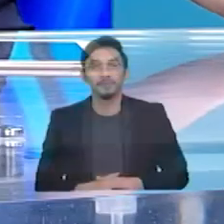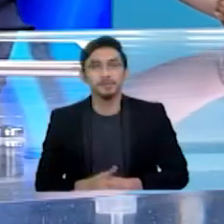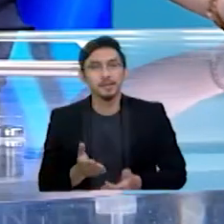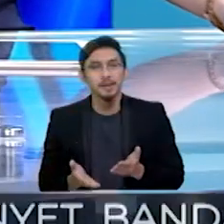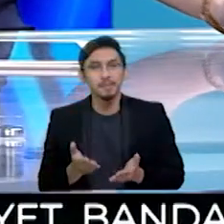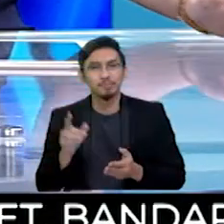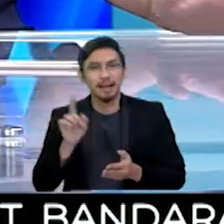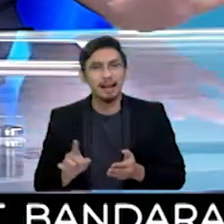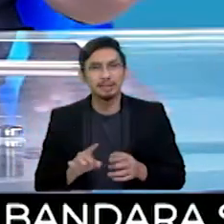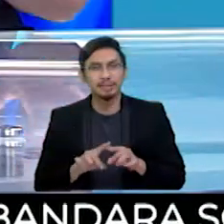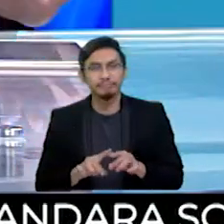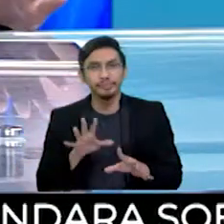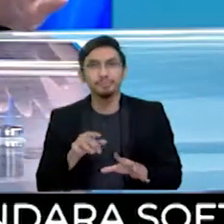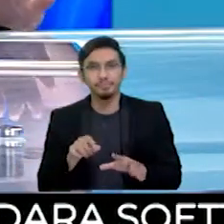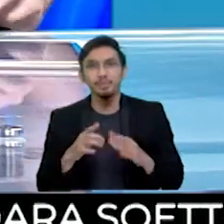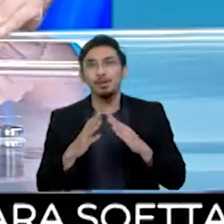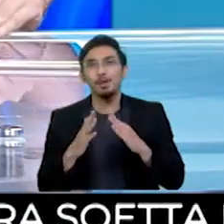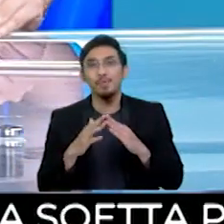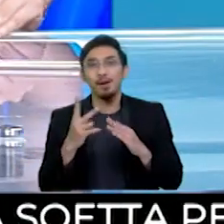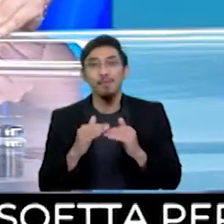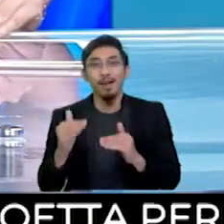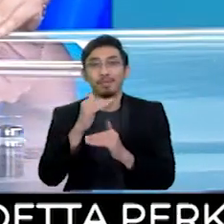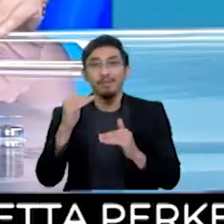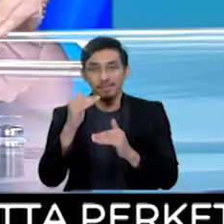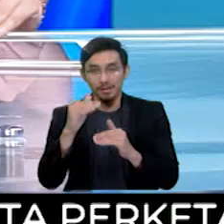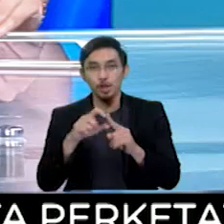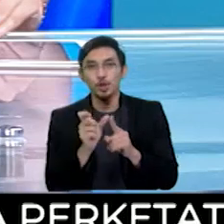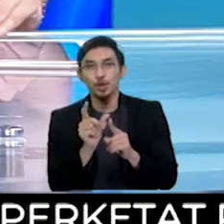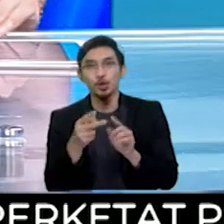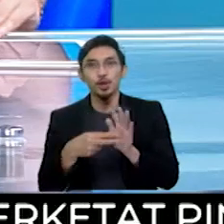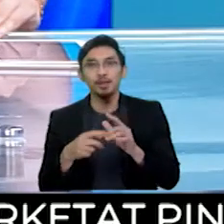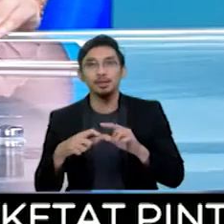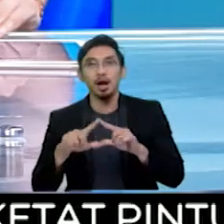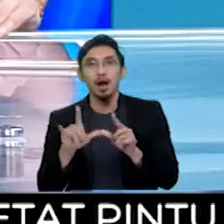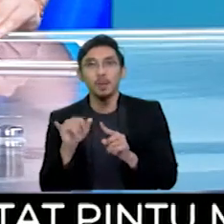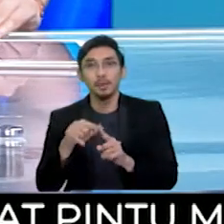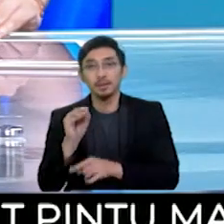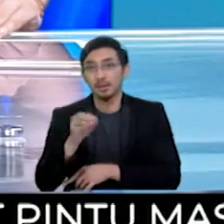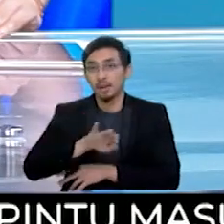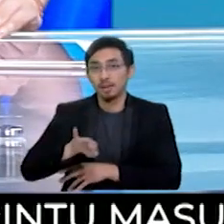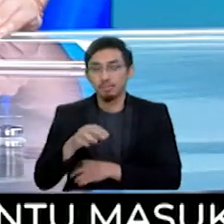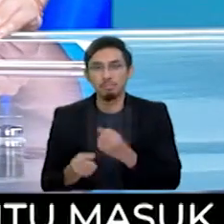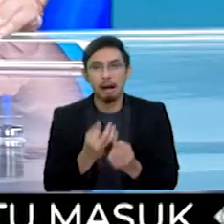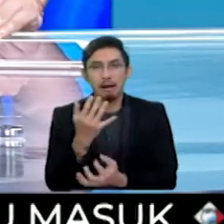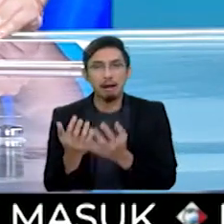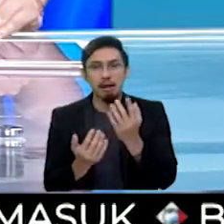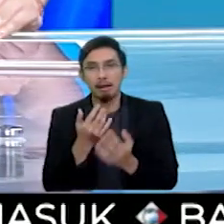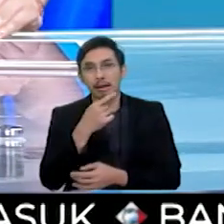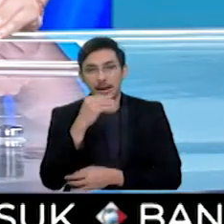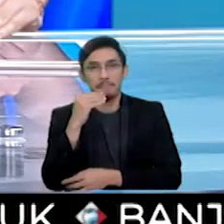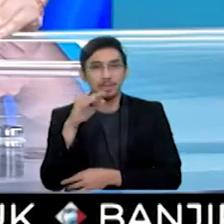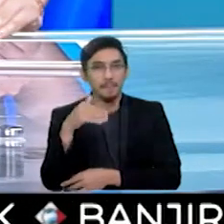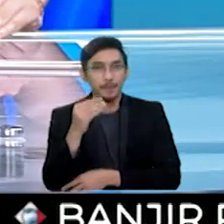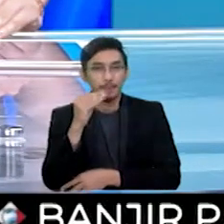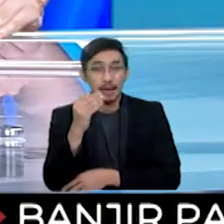Pemirsa, diduga karena korsleting listrik, sebuah rumah berlantai dua di kawasan Duren Sawit, Jakarta Timur, ludes terbakar Sabtu pagi.